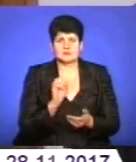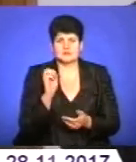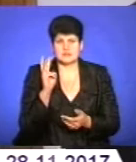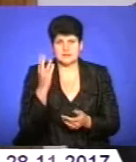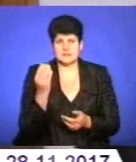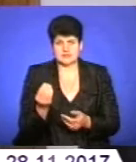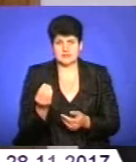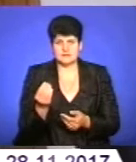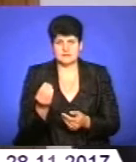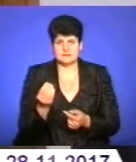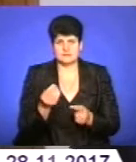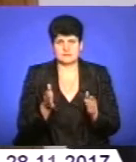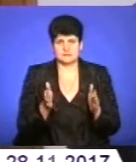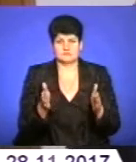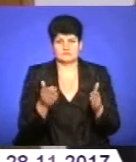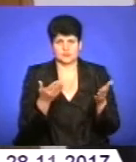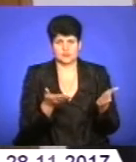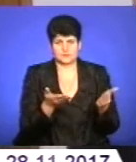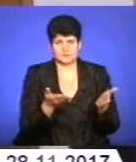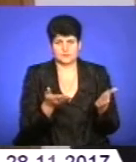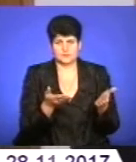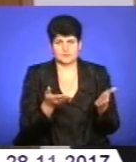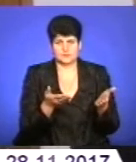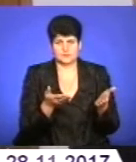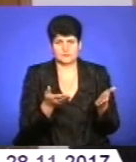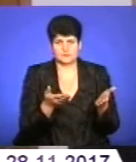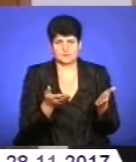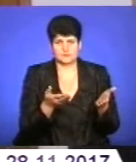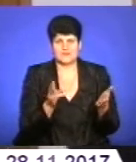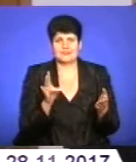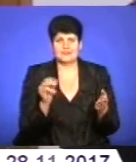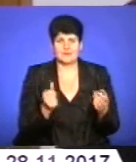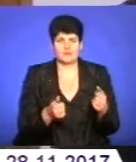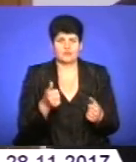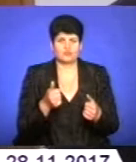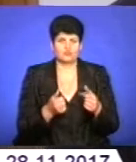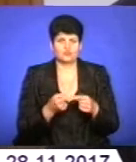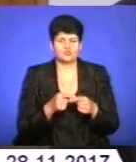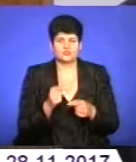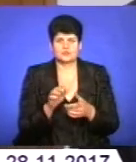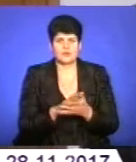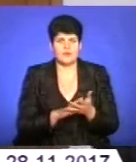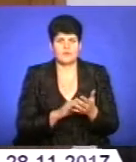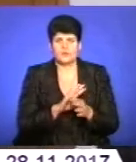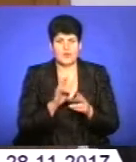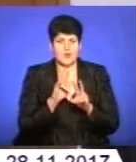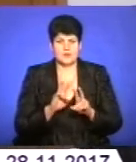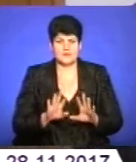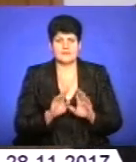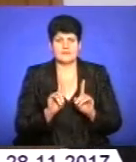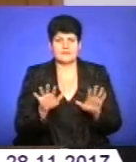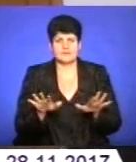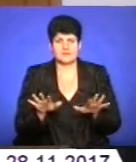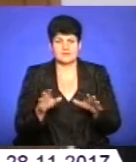днів в цих коридорах, і на конкурс цю заяву не розглядалося. Тільки з місця